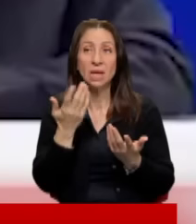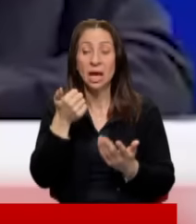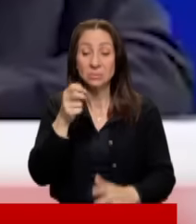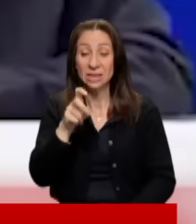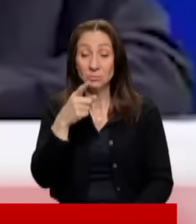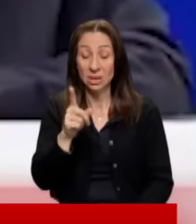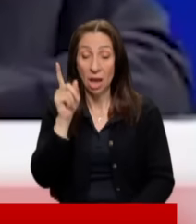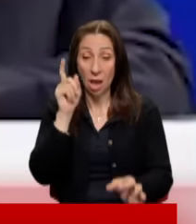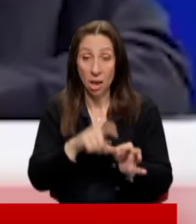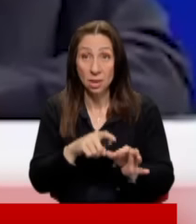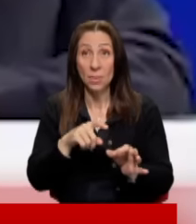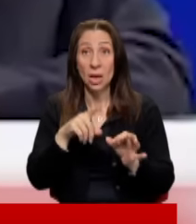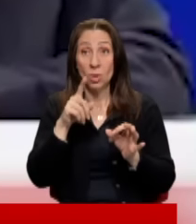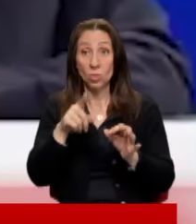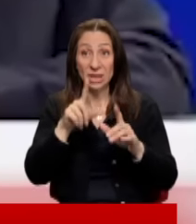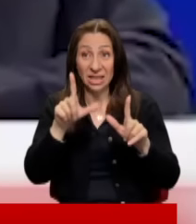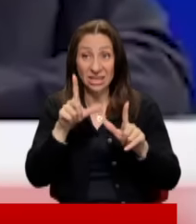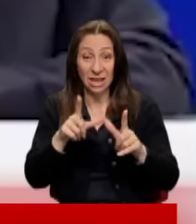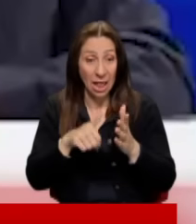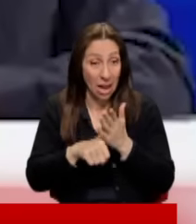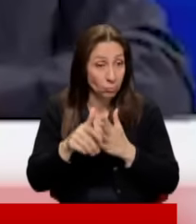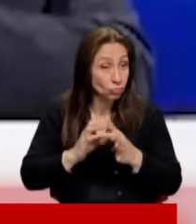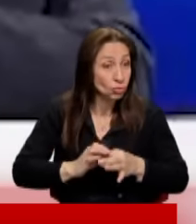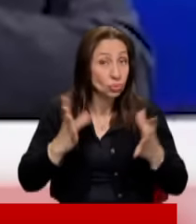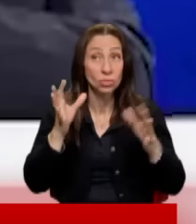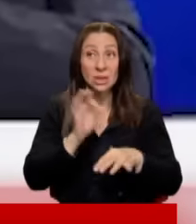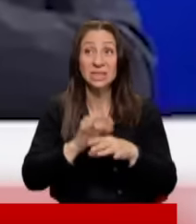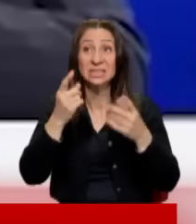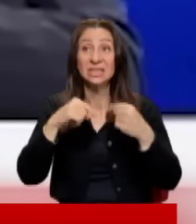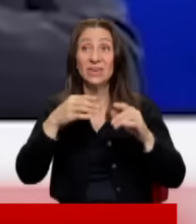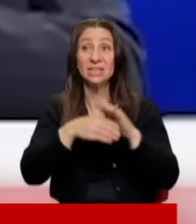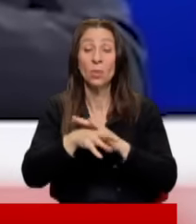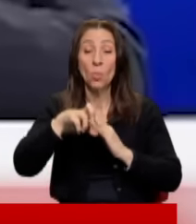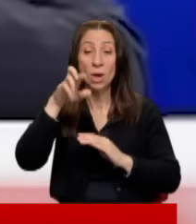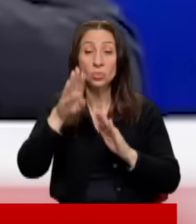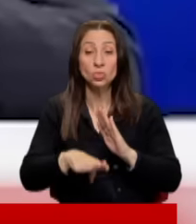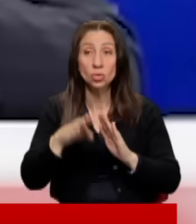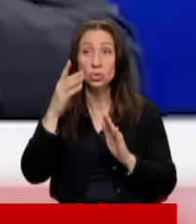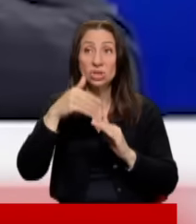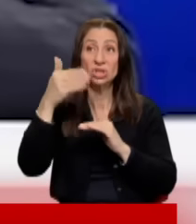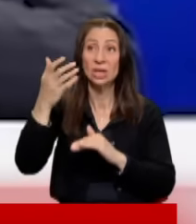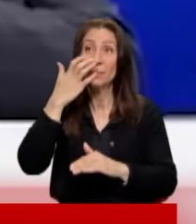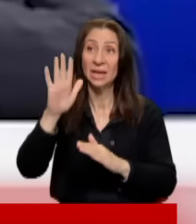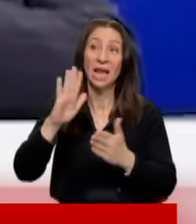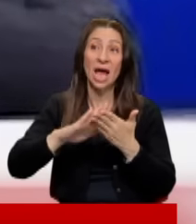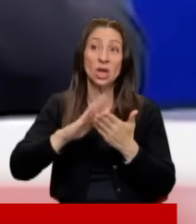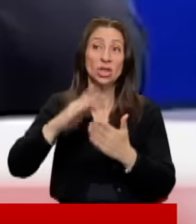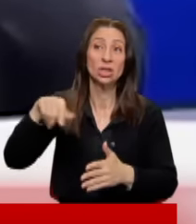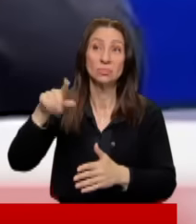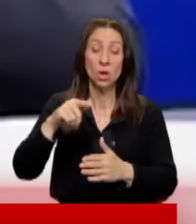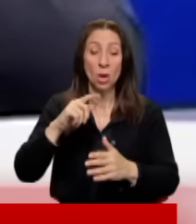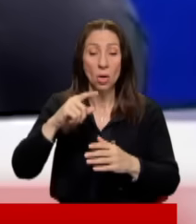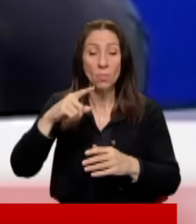68.000 atamayı bu yıl yapıp bütün ihtiyaçlarımızı giderdiği puanı düşük olduğu için dışarıda bekleyen arkadaşlarımız